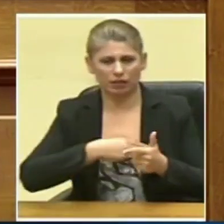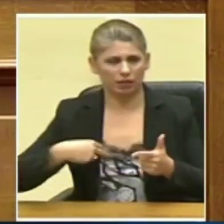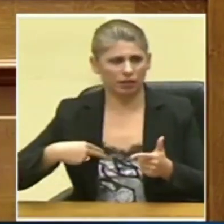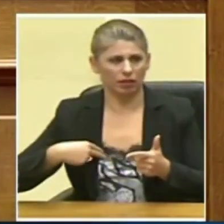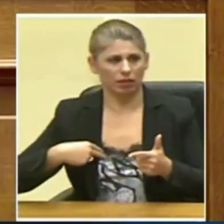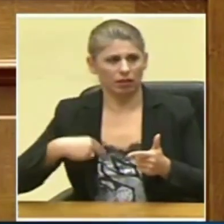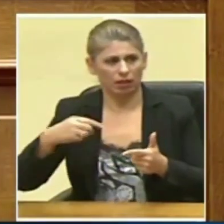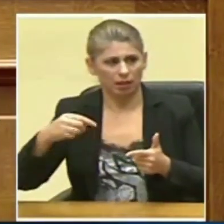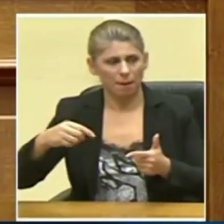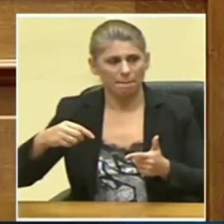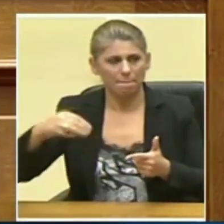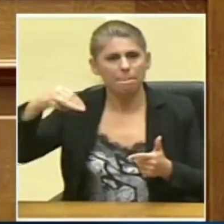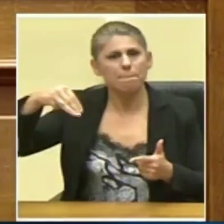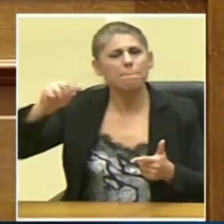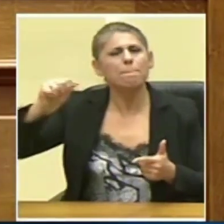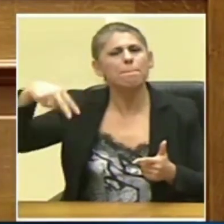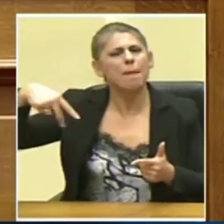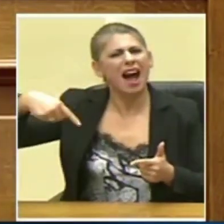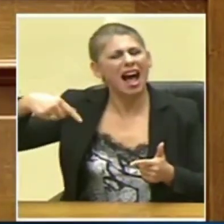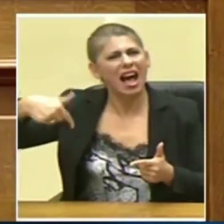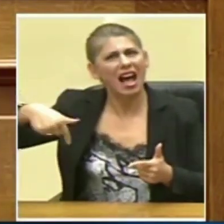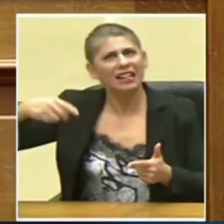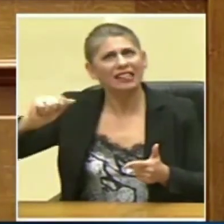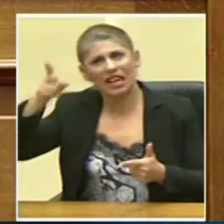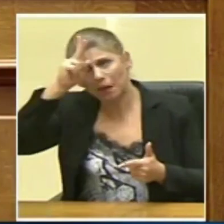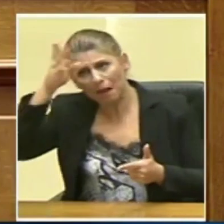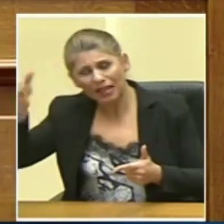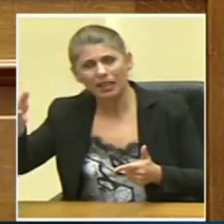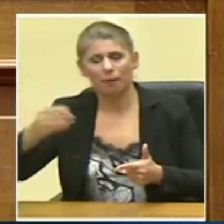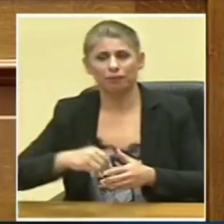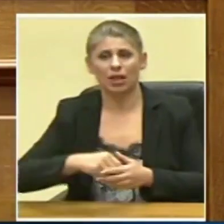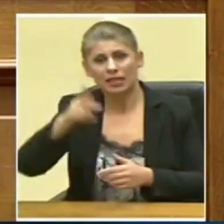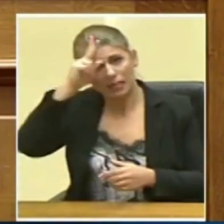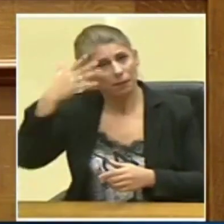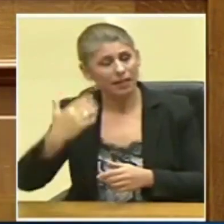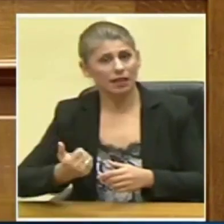η Νορβηγία. Στη Γερμανία είναι αναγνωρισμένες